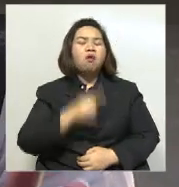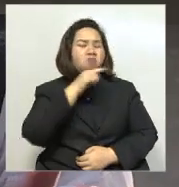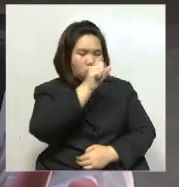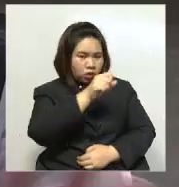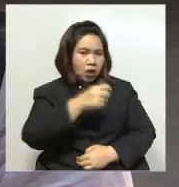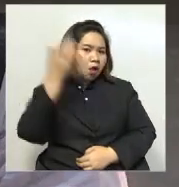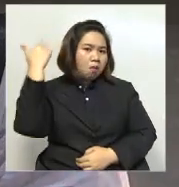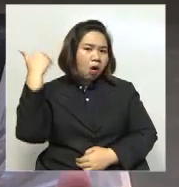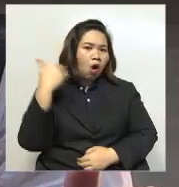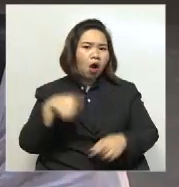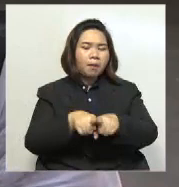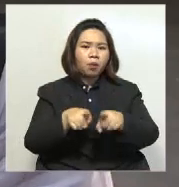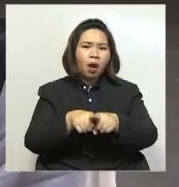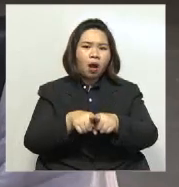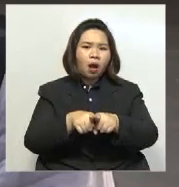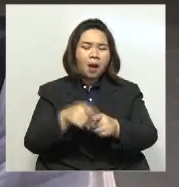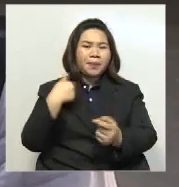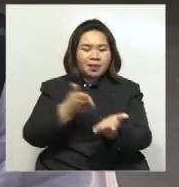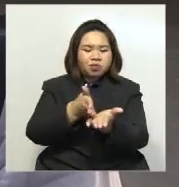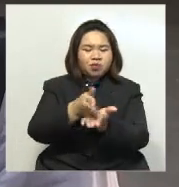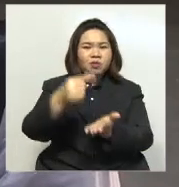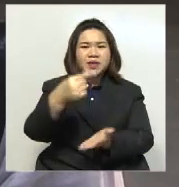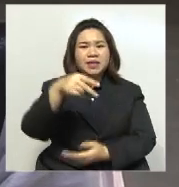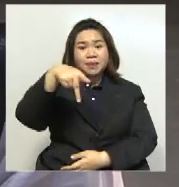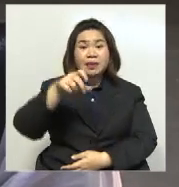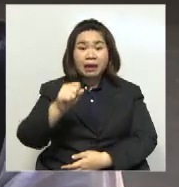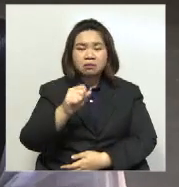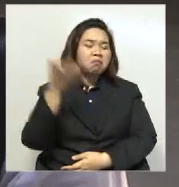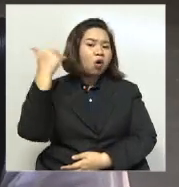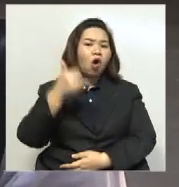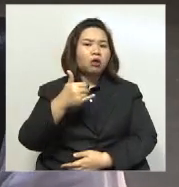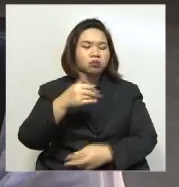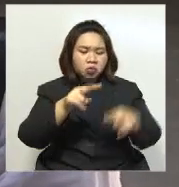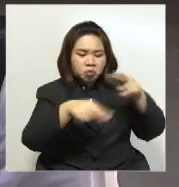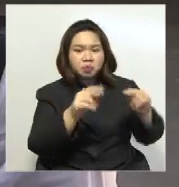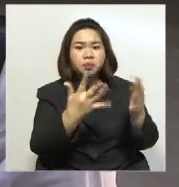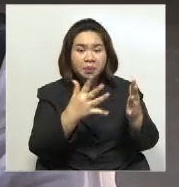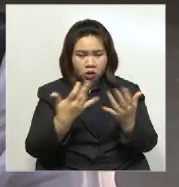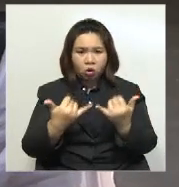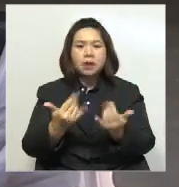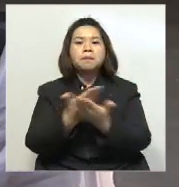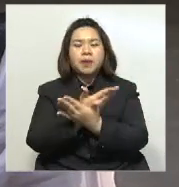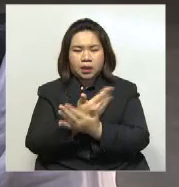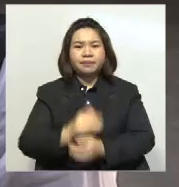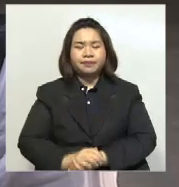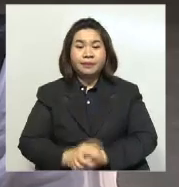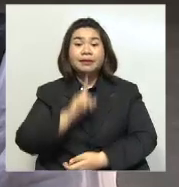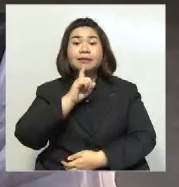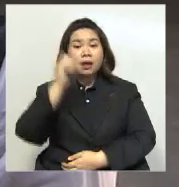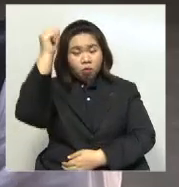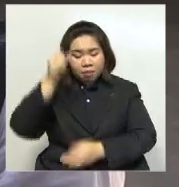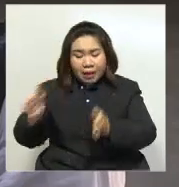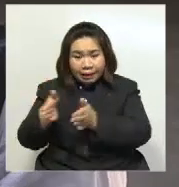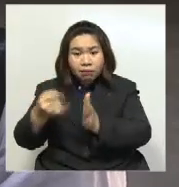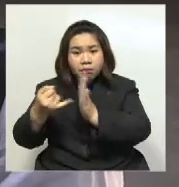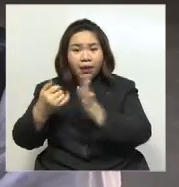ไรนะมิเตอร์ไอ้แบบที่ว่าจับความเร็วอะใช่ ถ้าเปลี่ยนเป็นเรานั่งมินิบัสเราก็สัมผัสได้ว่ามันสบายกว่